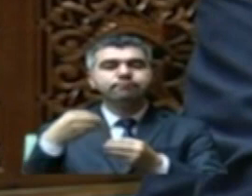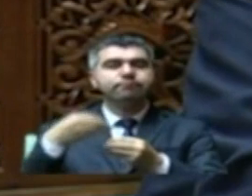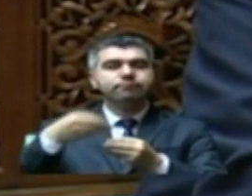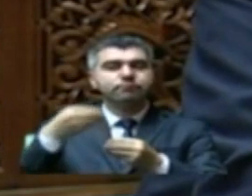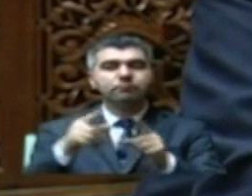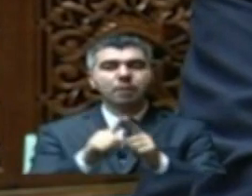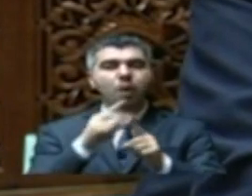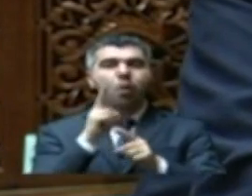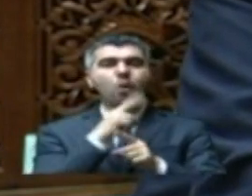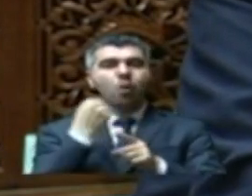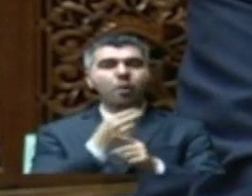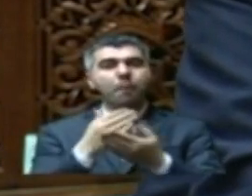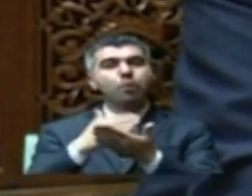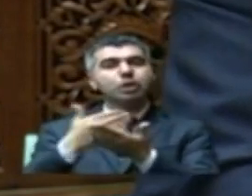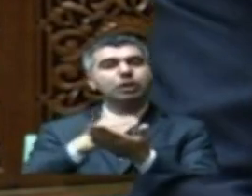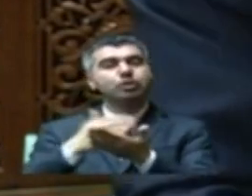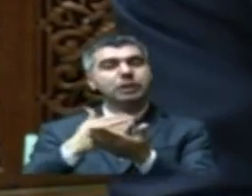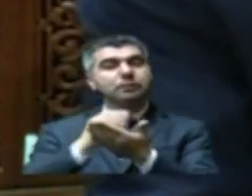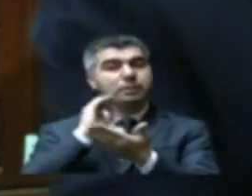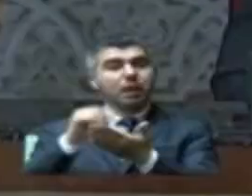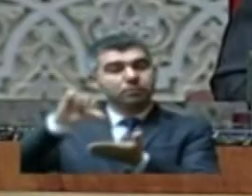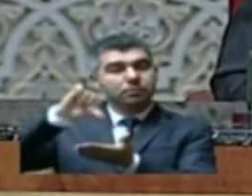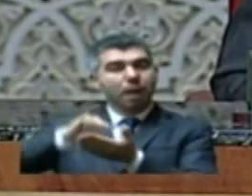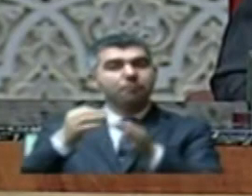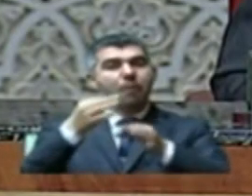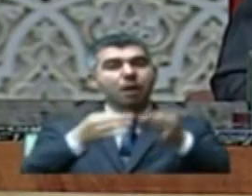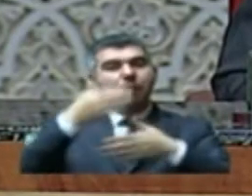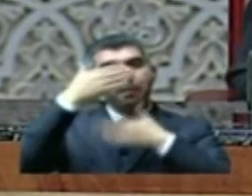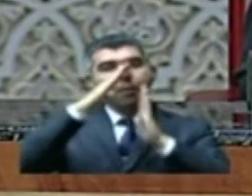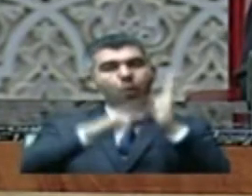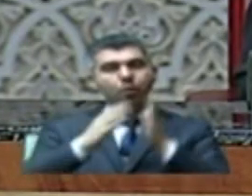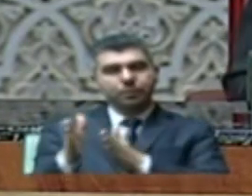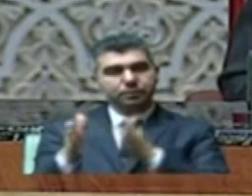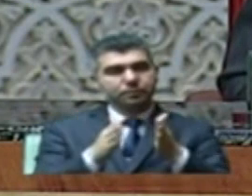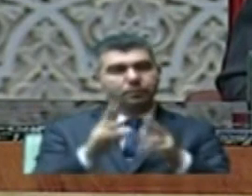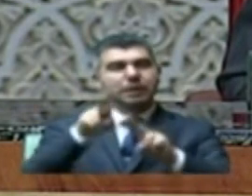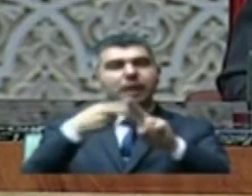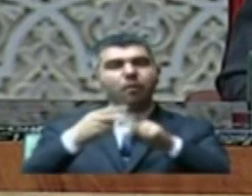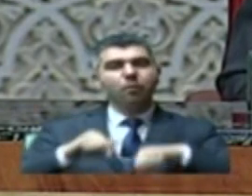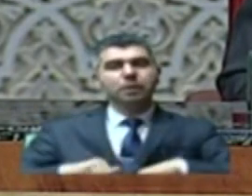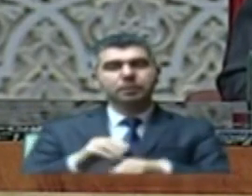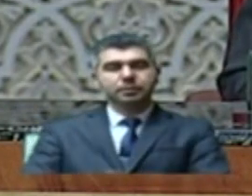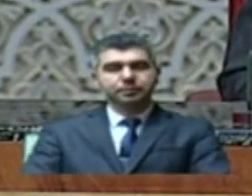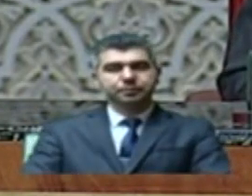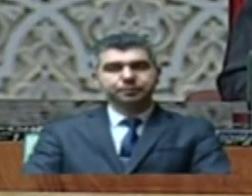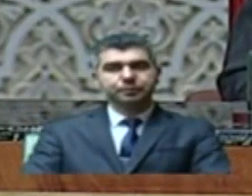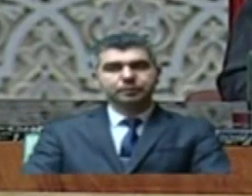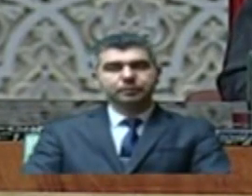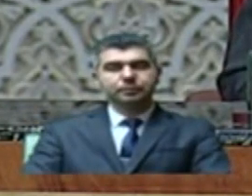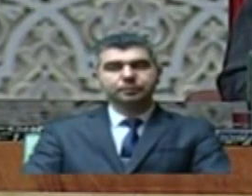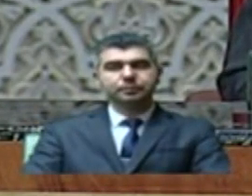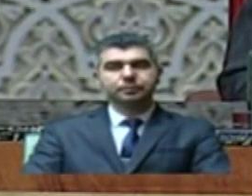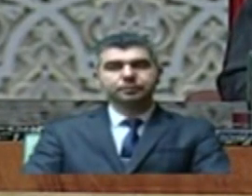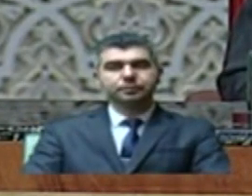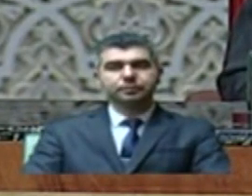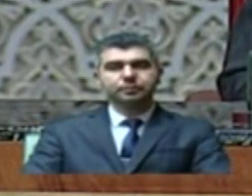توفير مترجمين للأمازيغية في المحاكم المغربية، وشكرا. شكرا سيد المستشار، الكلمة لكم سيد الوزير للإجابة على السؤال.